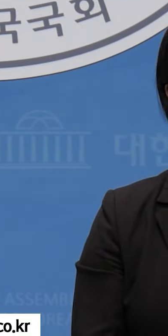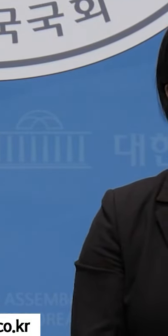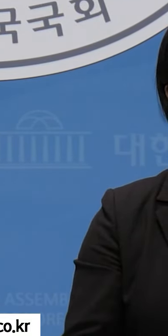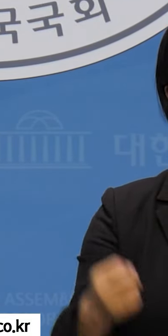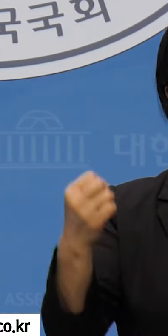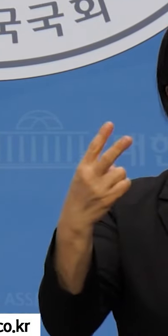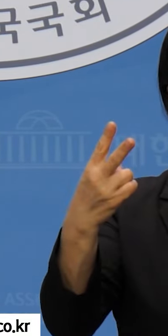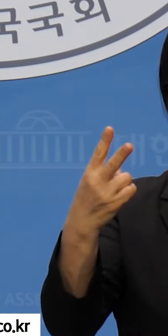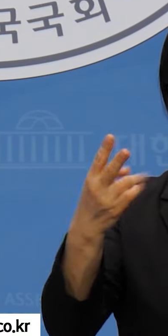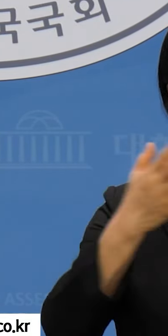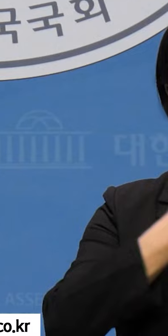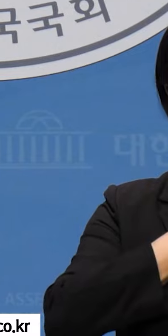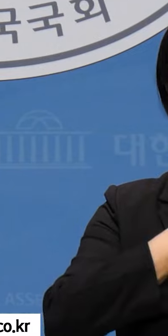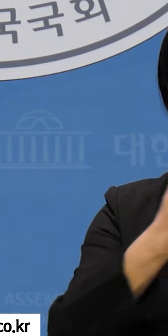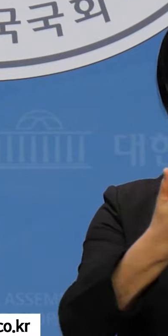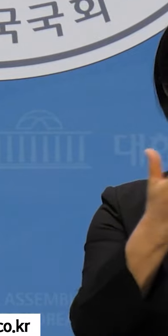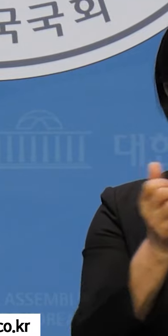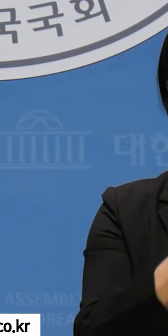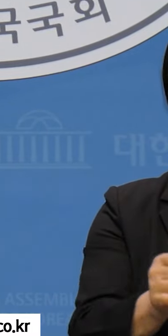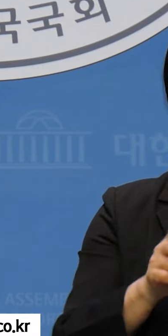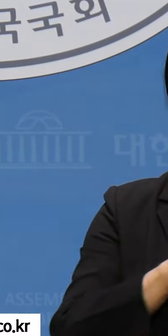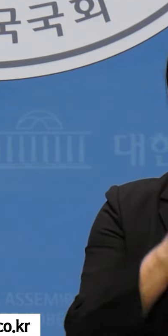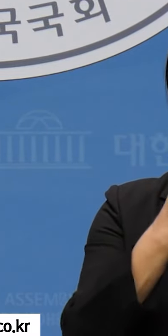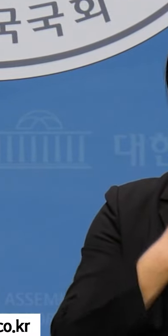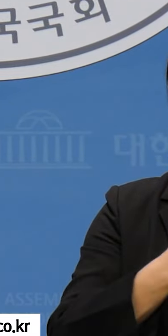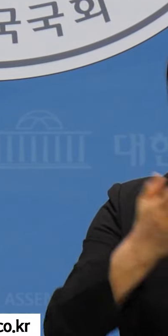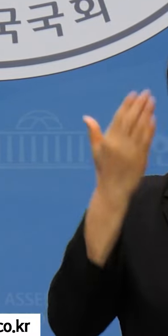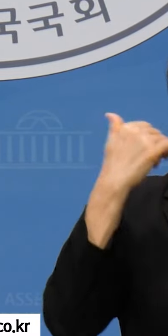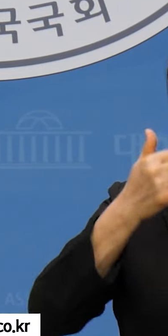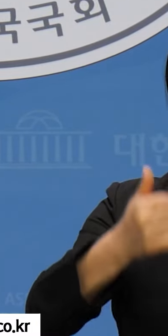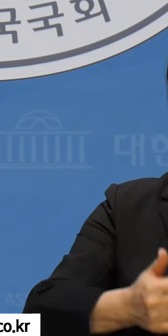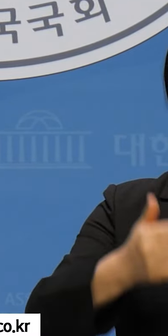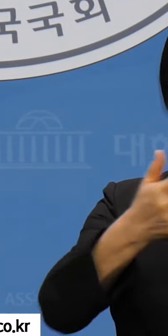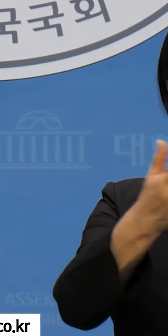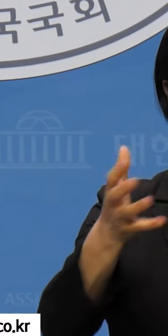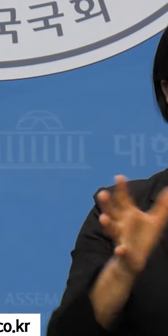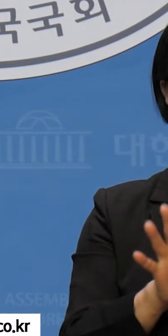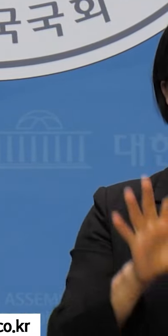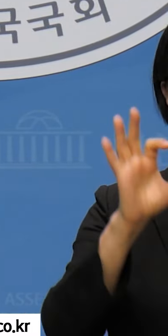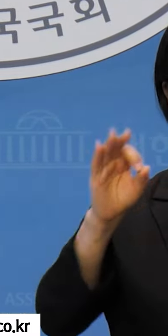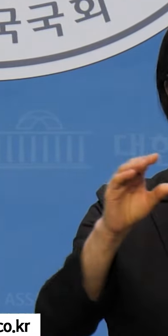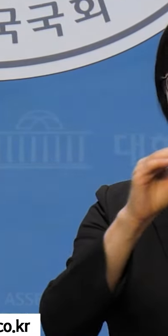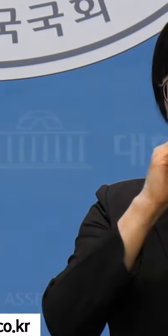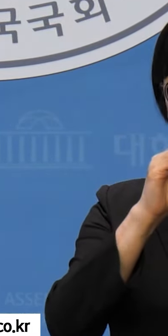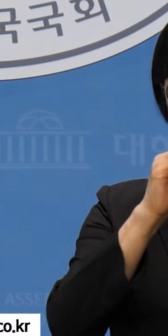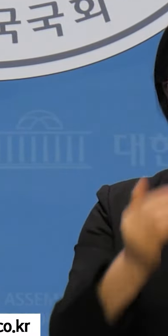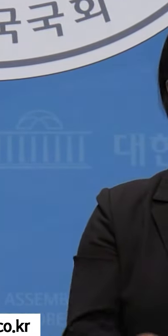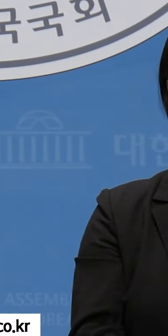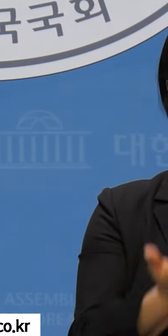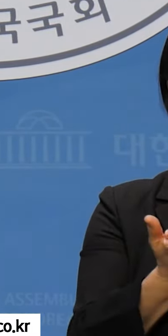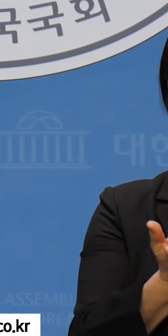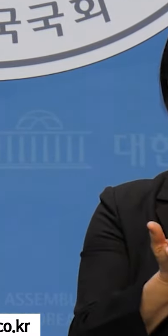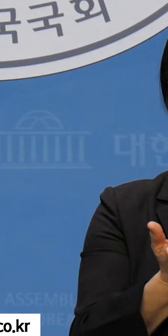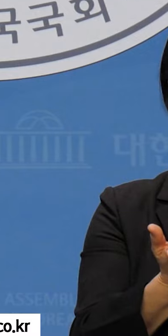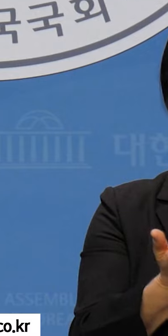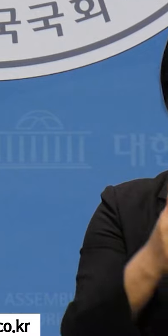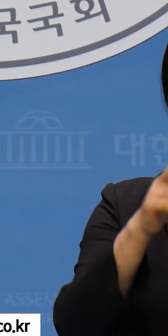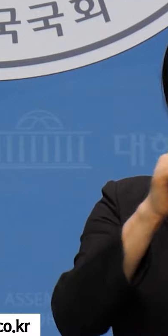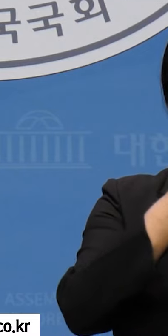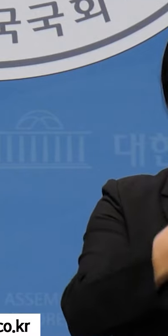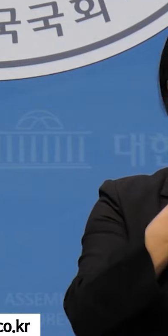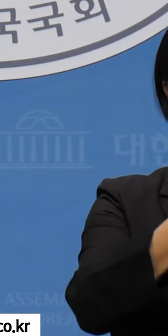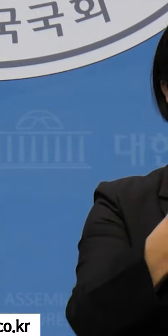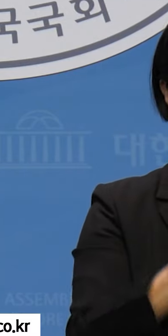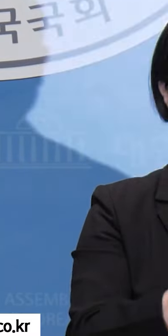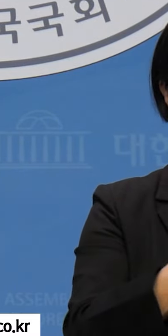급기야 제가 당대표로 출마했던 지난 전당대회 돈봉투 사건이 밝혀지면서 민주당의